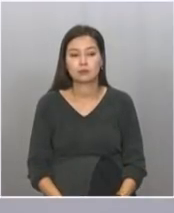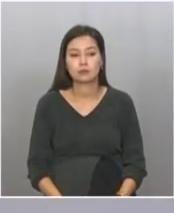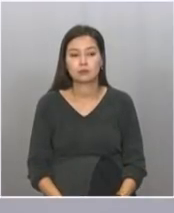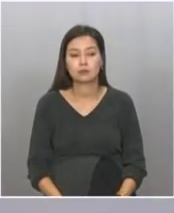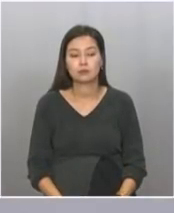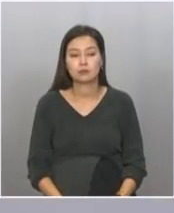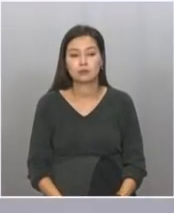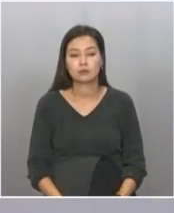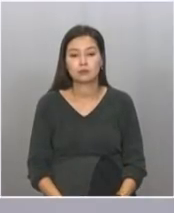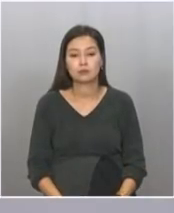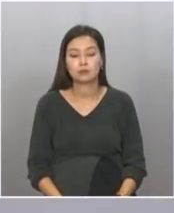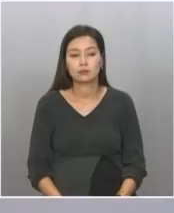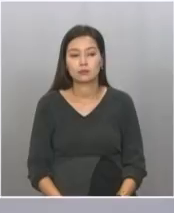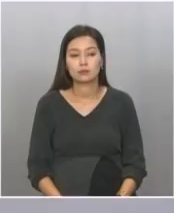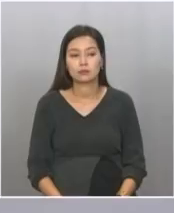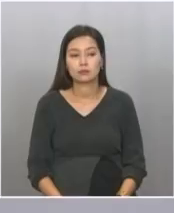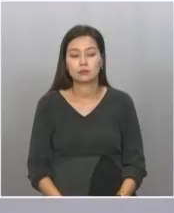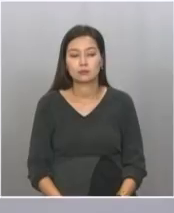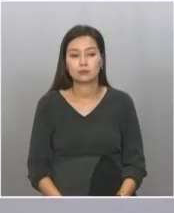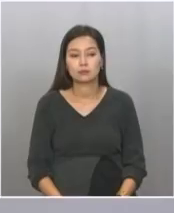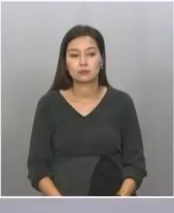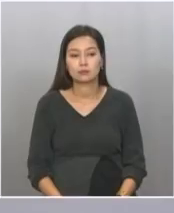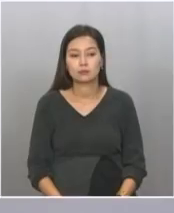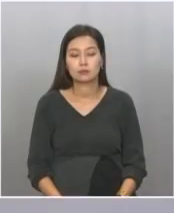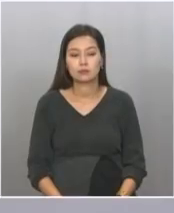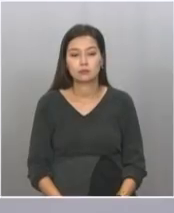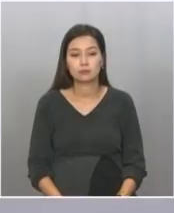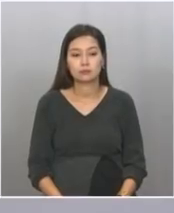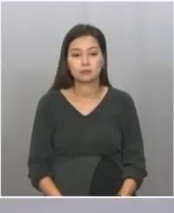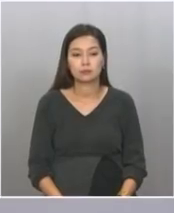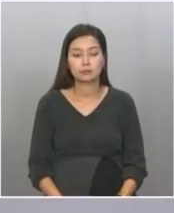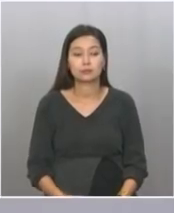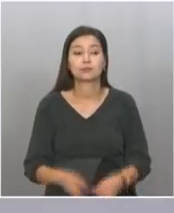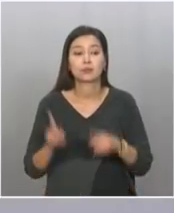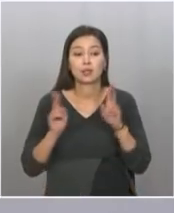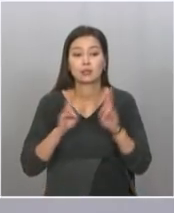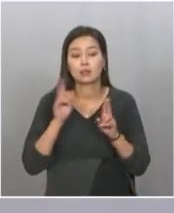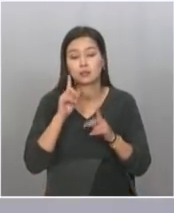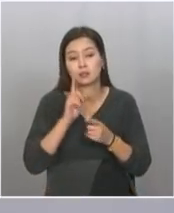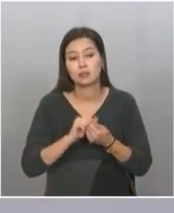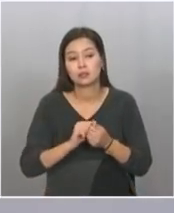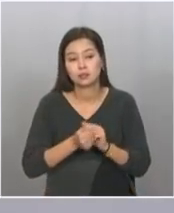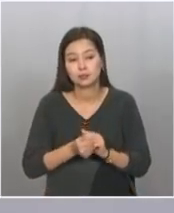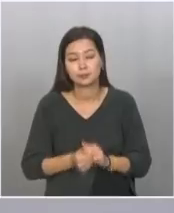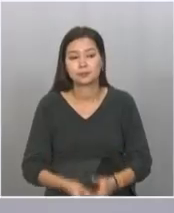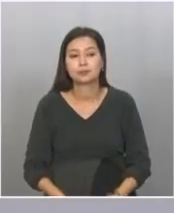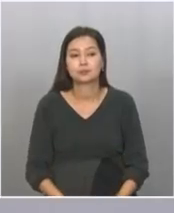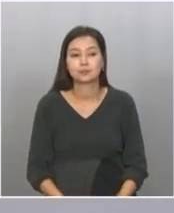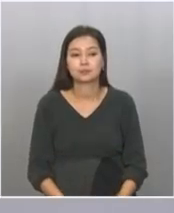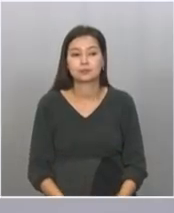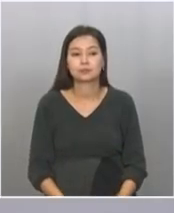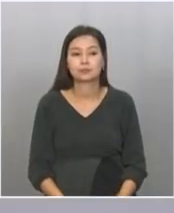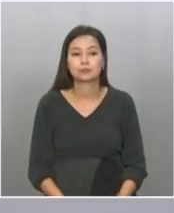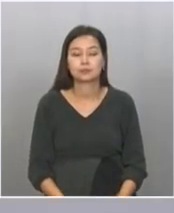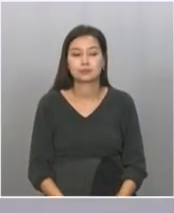азайта алмаймыз ғой. Сондықтан осы ережені еске сақтаңыздар. Және бұнда да C 0-ге тең болмау